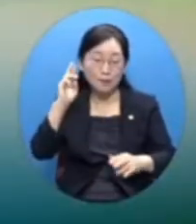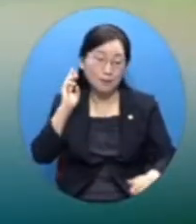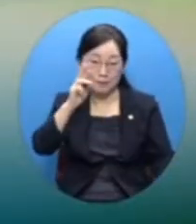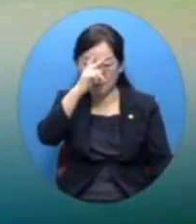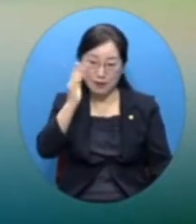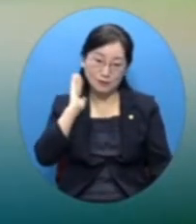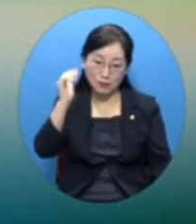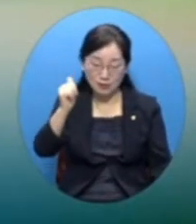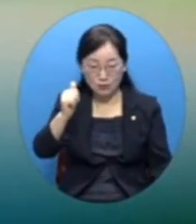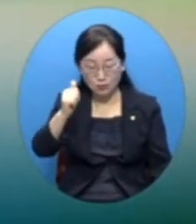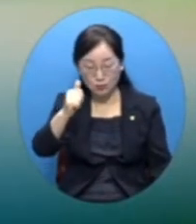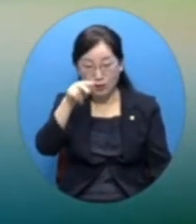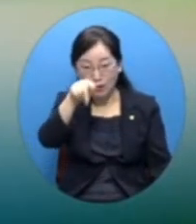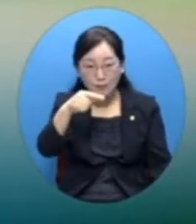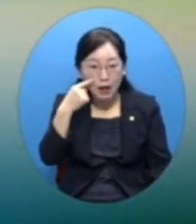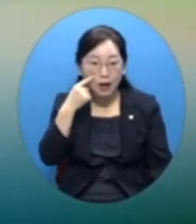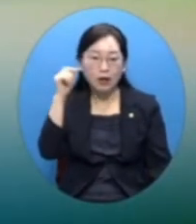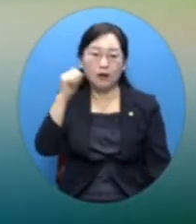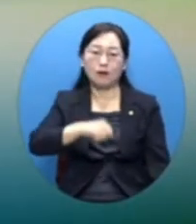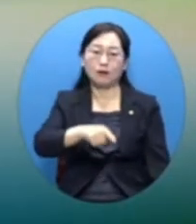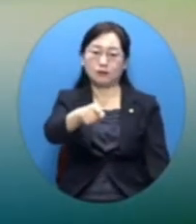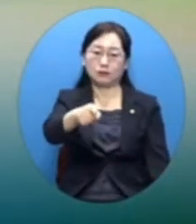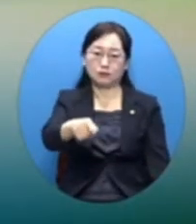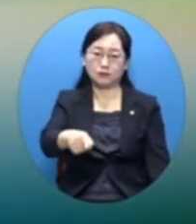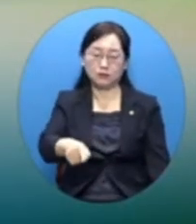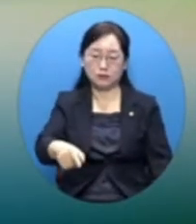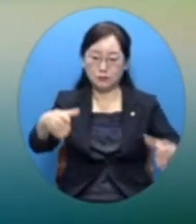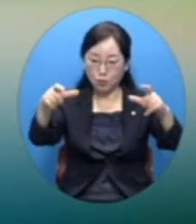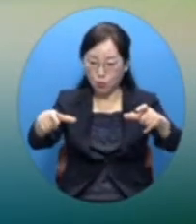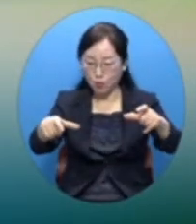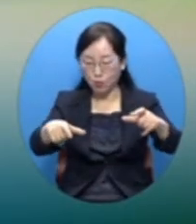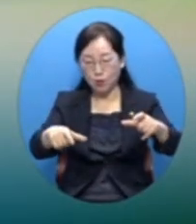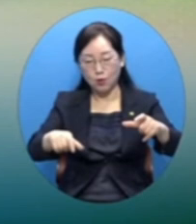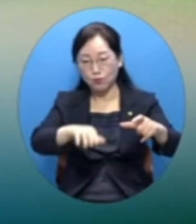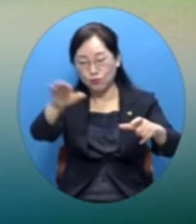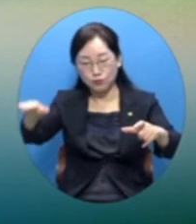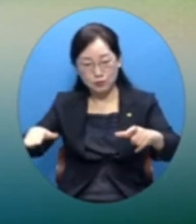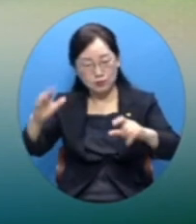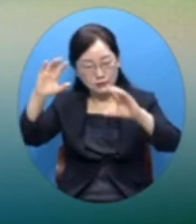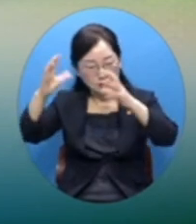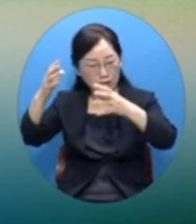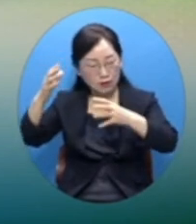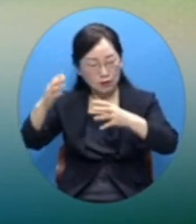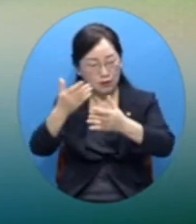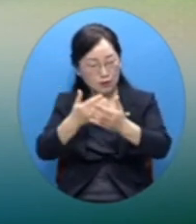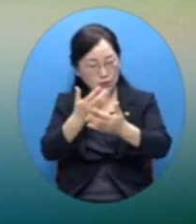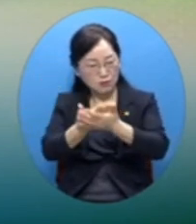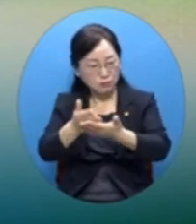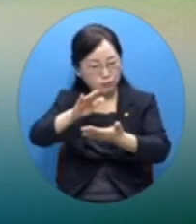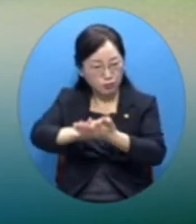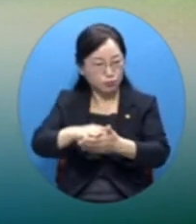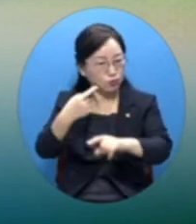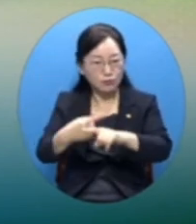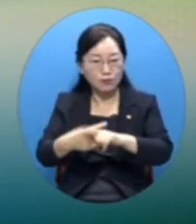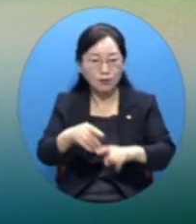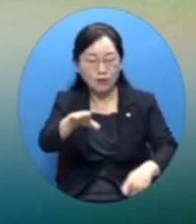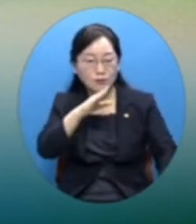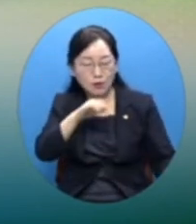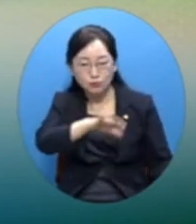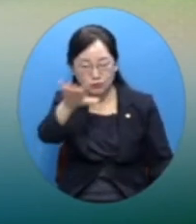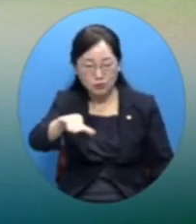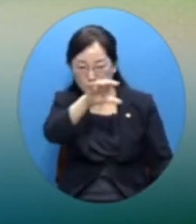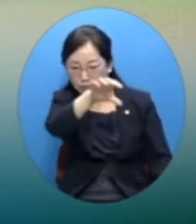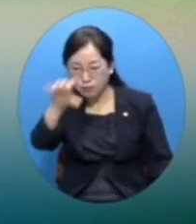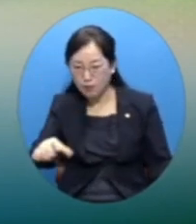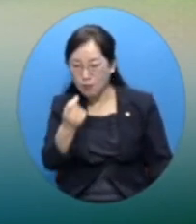가정이 농장은 우리보다 앞서 혁명을 하였습니다 우리 국민이 모두 이렇게 한다면 우리나라의 후진성이 급속이 없어지게 될